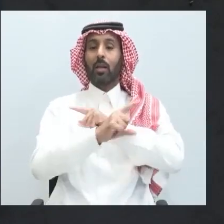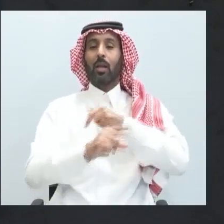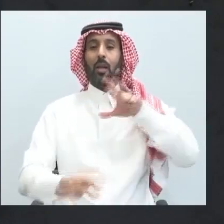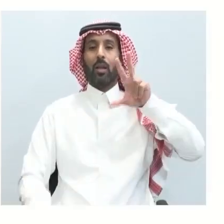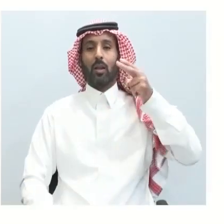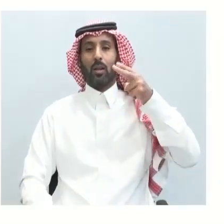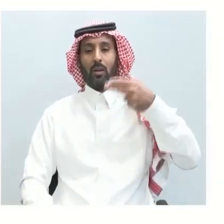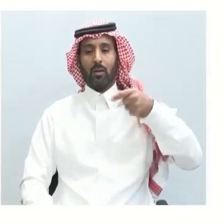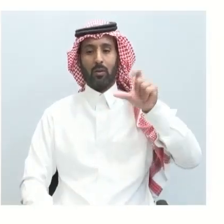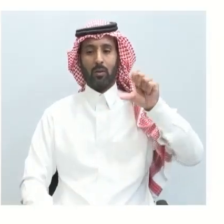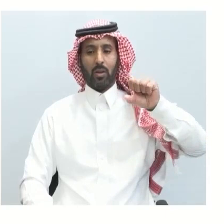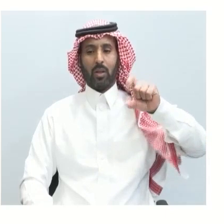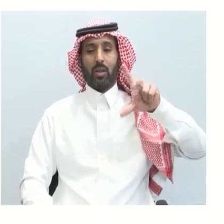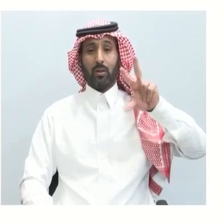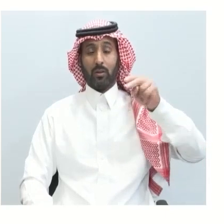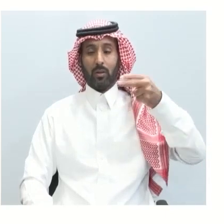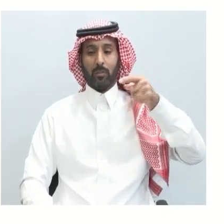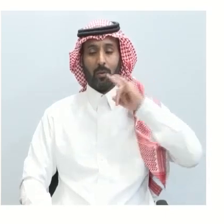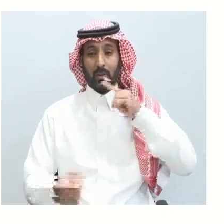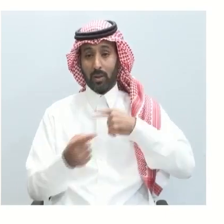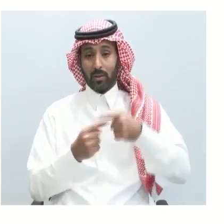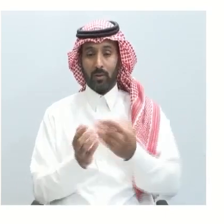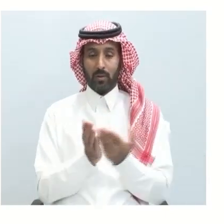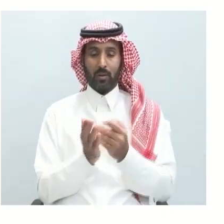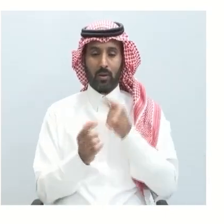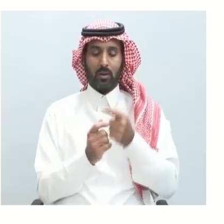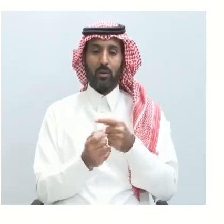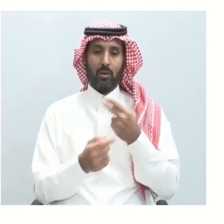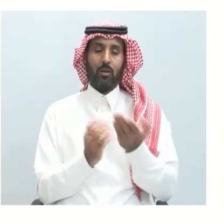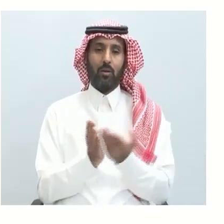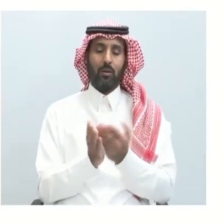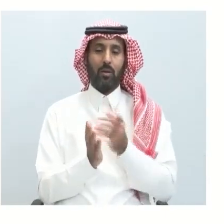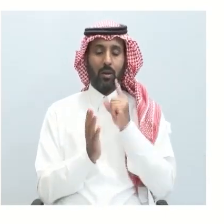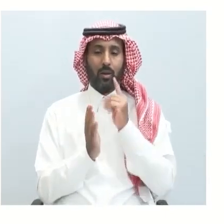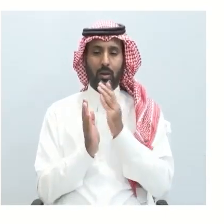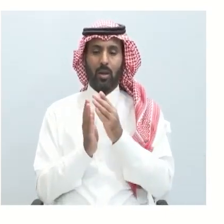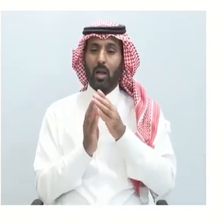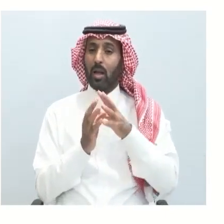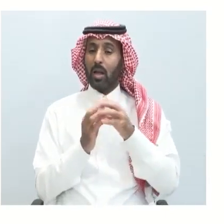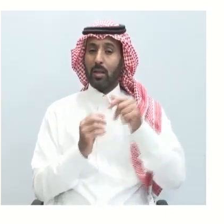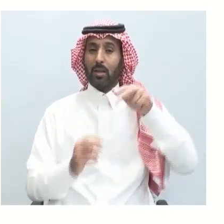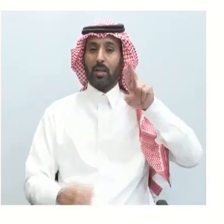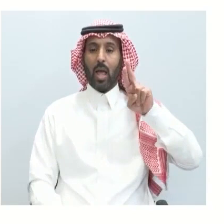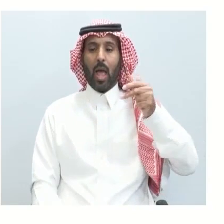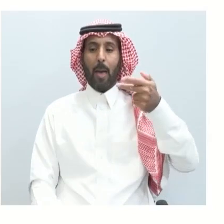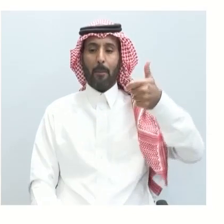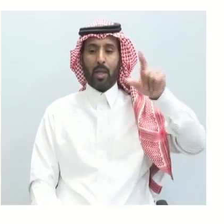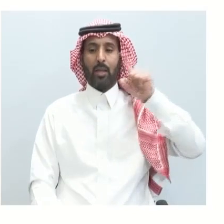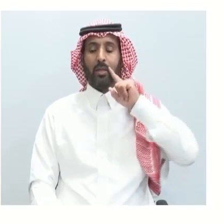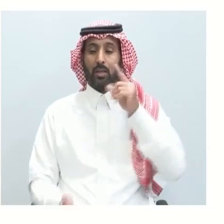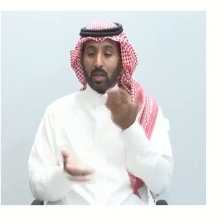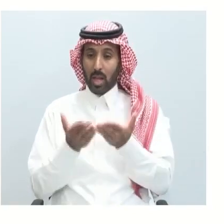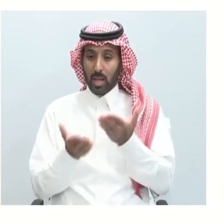العتبي نرحب باستاذ لغه الاشاره صالح العوجان باذن الله اليوم سنكمل درس تعابير الاتزان سيكون تعابير الاتزان